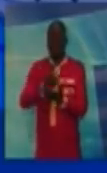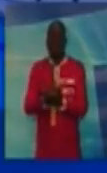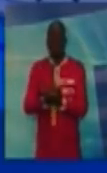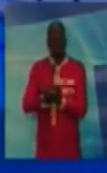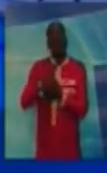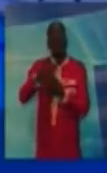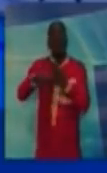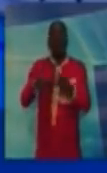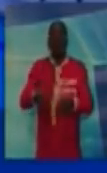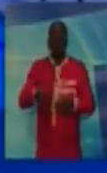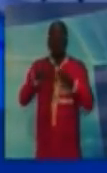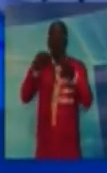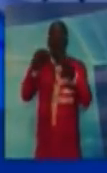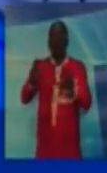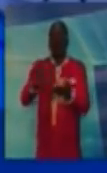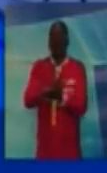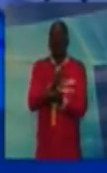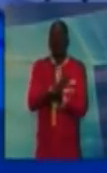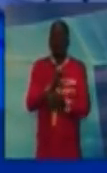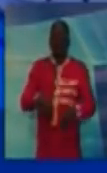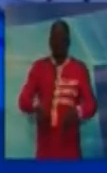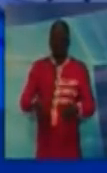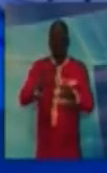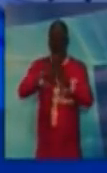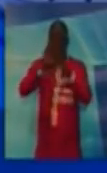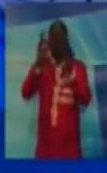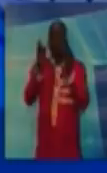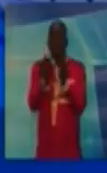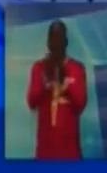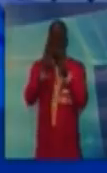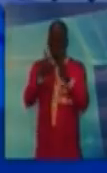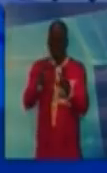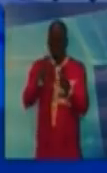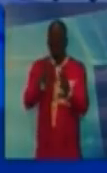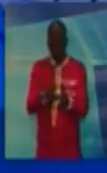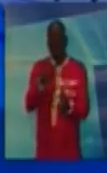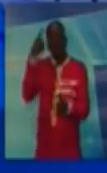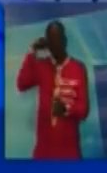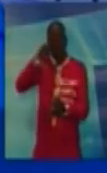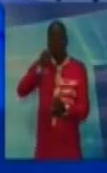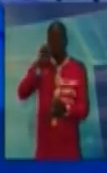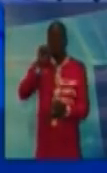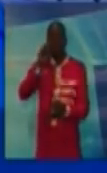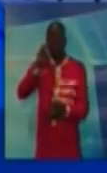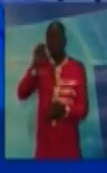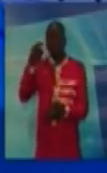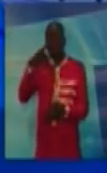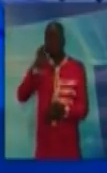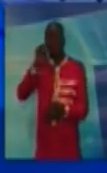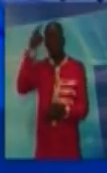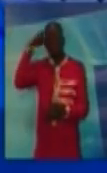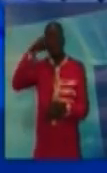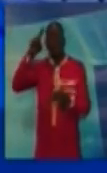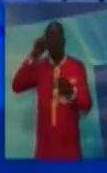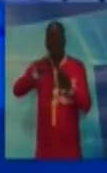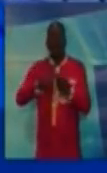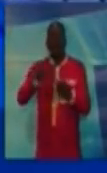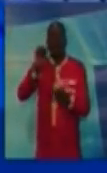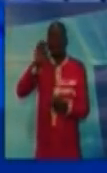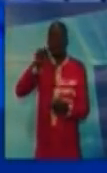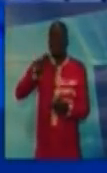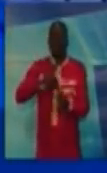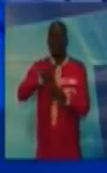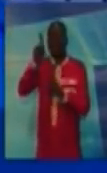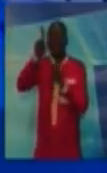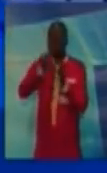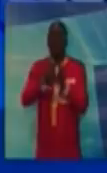va se doter d'une feuille de route et familiariser son personnel à sa déontologie administrative, à l'éthique